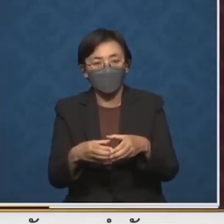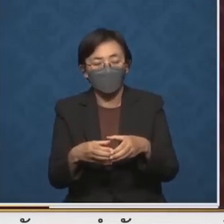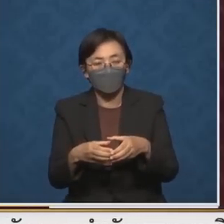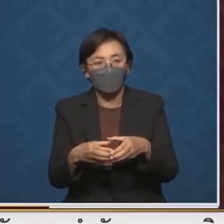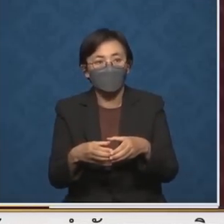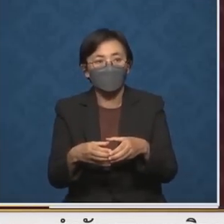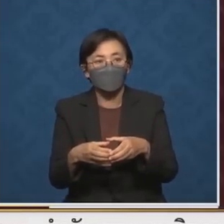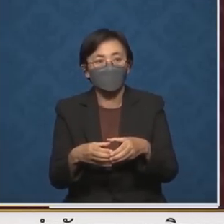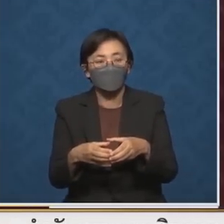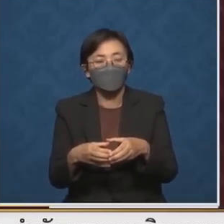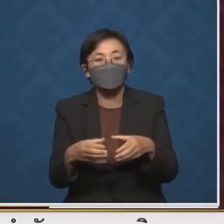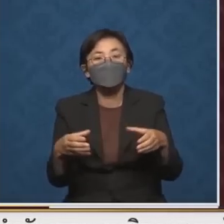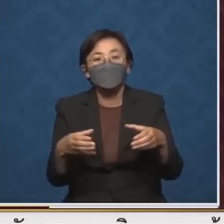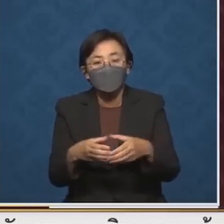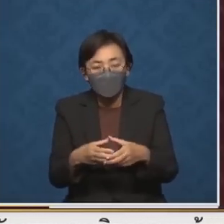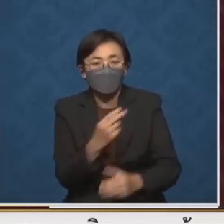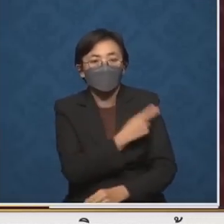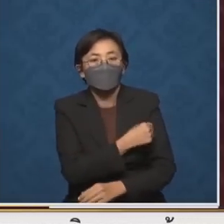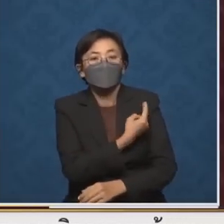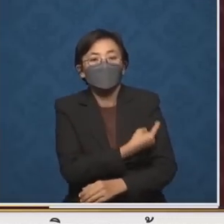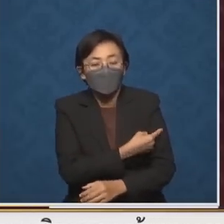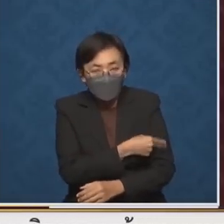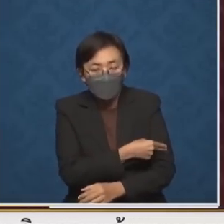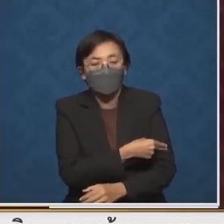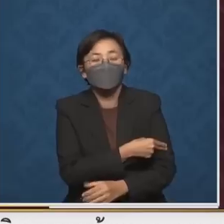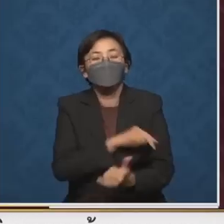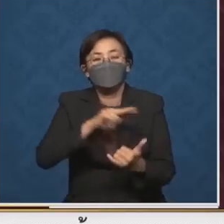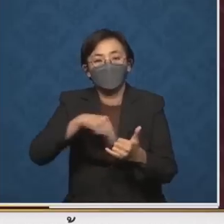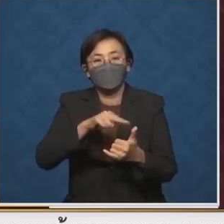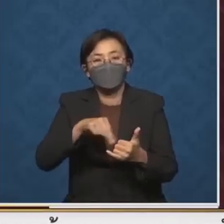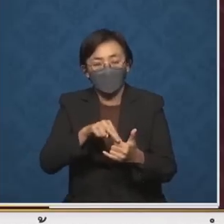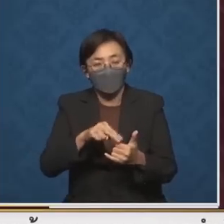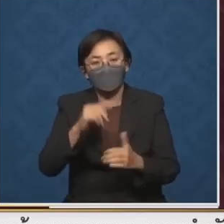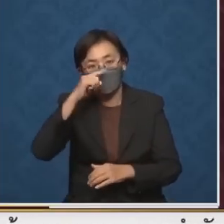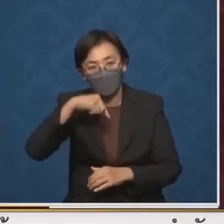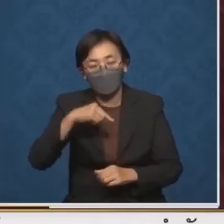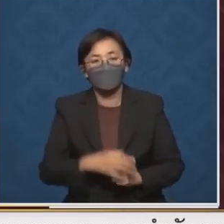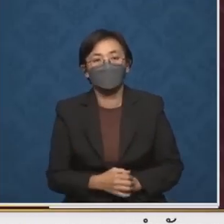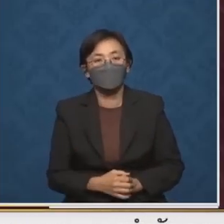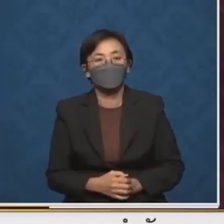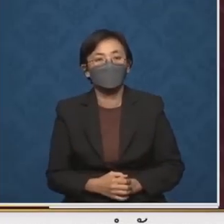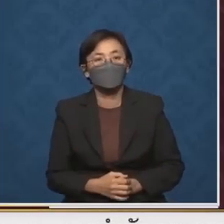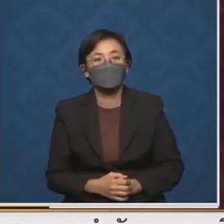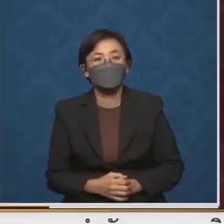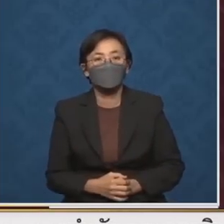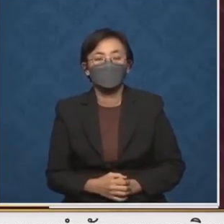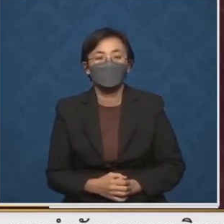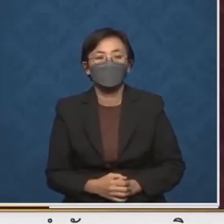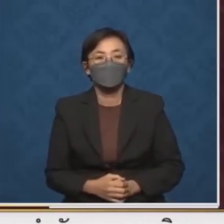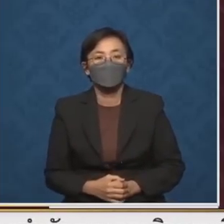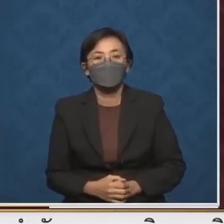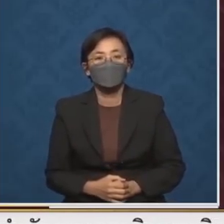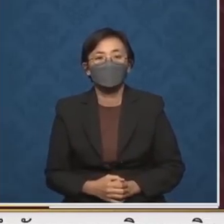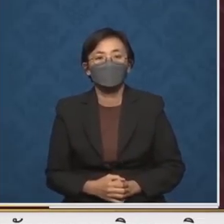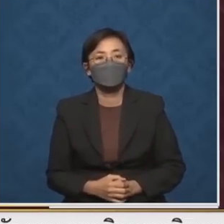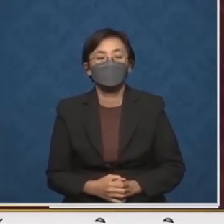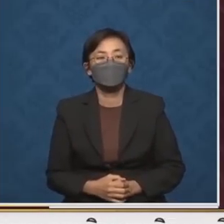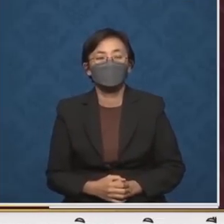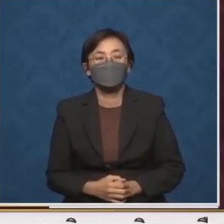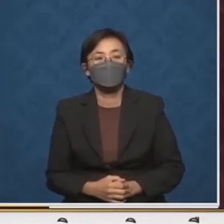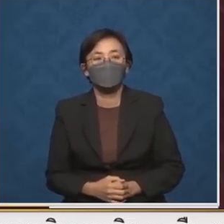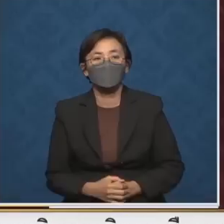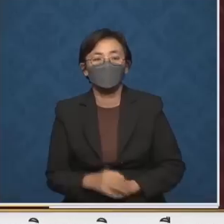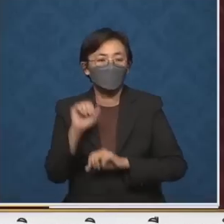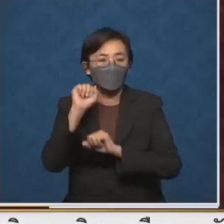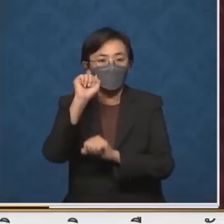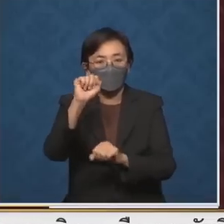ราศชวิทยาไร อายุระแทย์แ่งประเทศไยเอาผมวา ทางหมดออกมาถแงการมีจุ